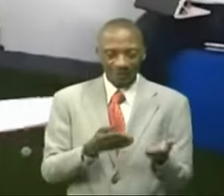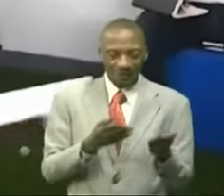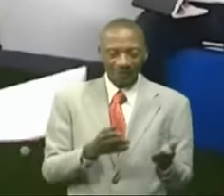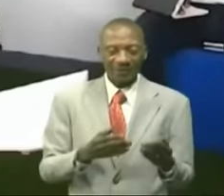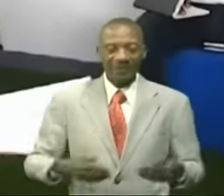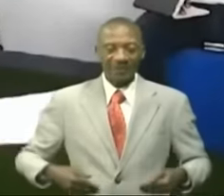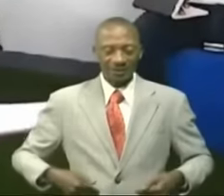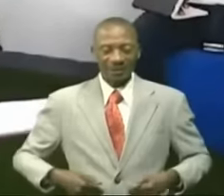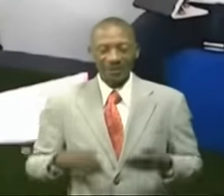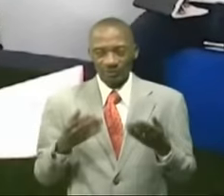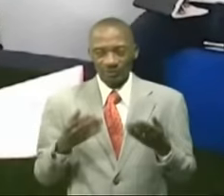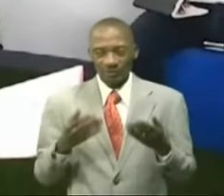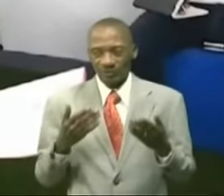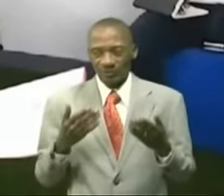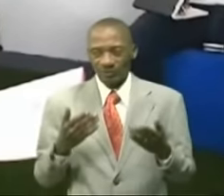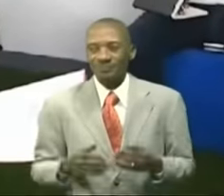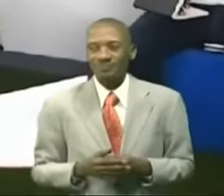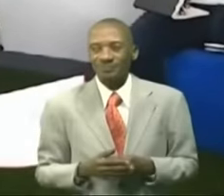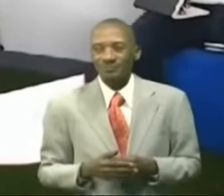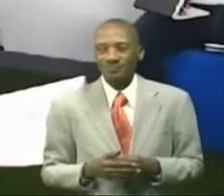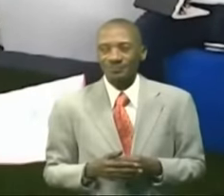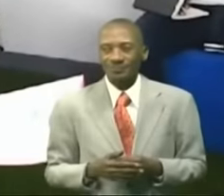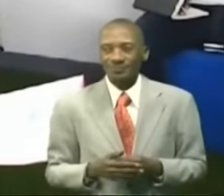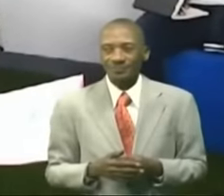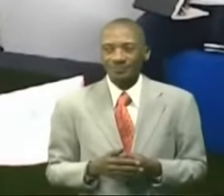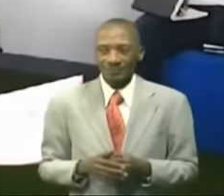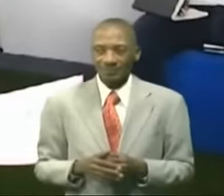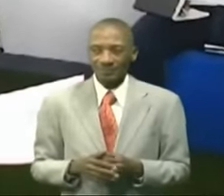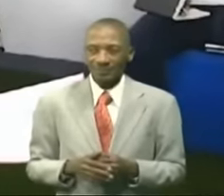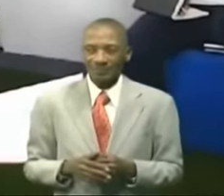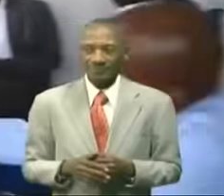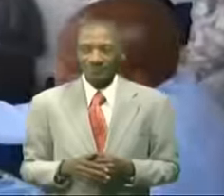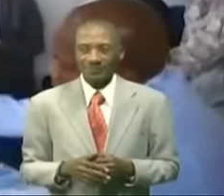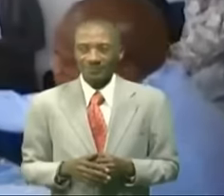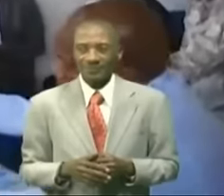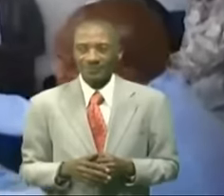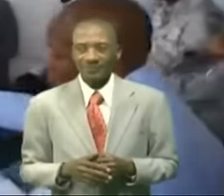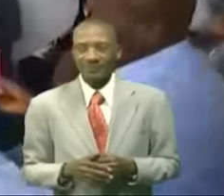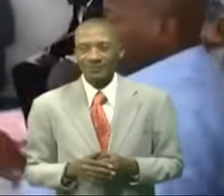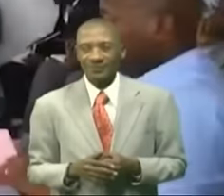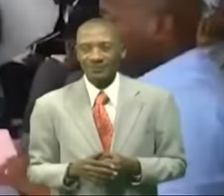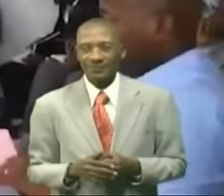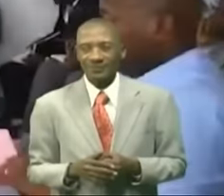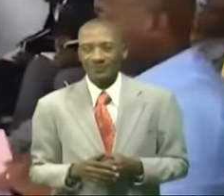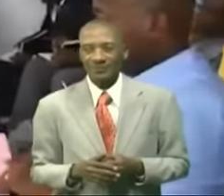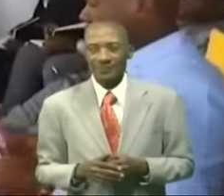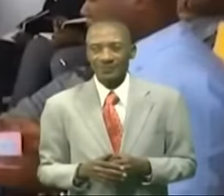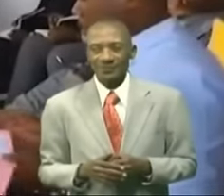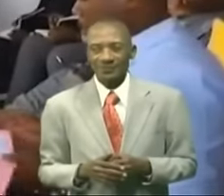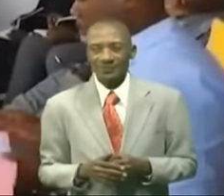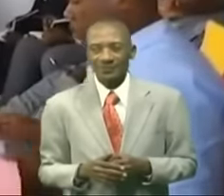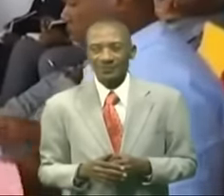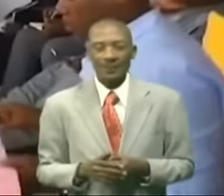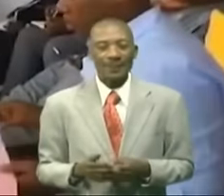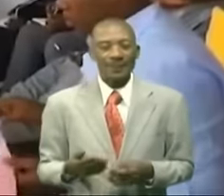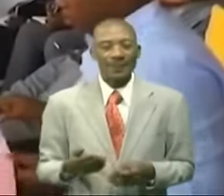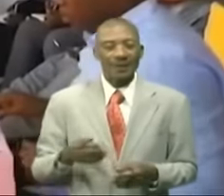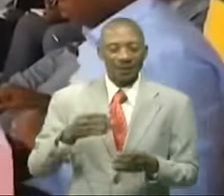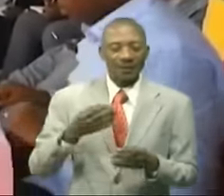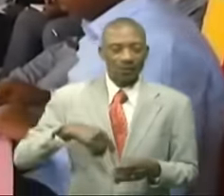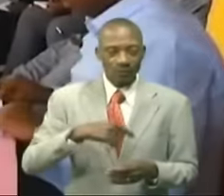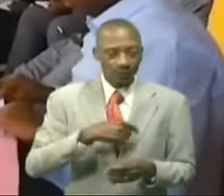important à son excellence, monsieur le gouverneur. Il nous a entendu vraiment avec attention et avec de très bonnes promesses. Donc nous pensons